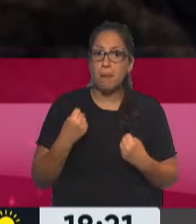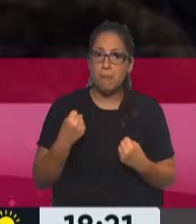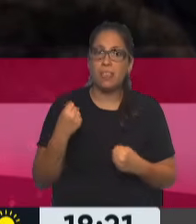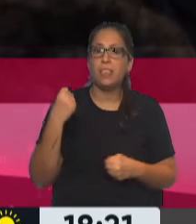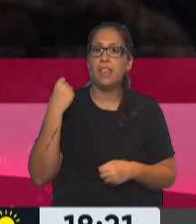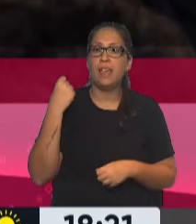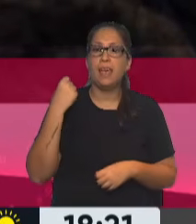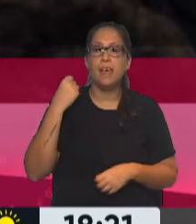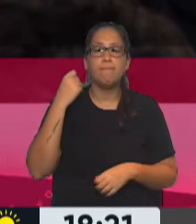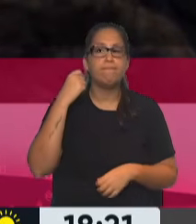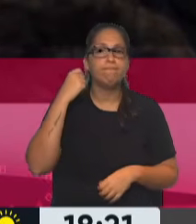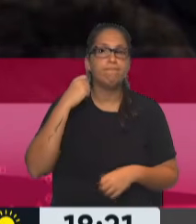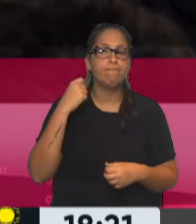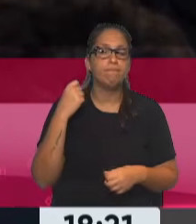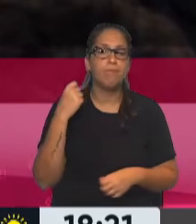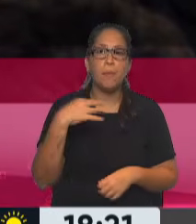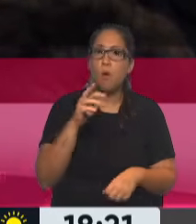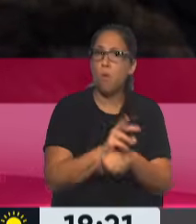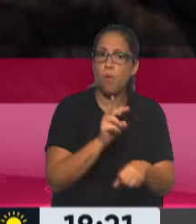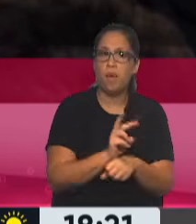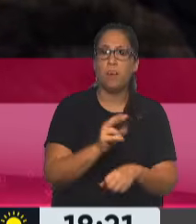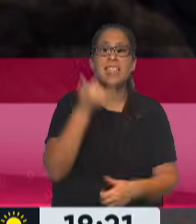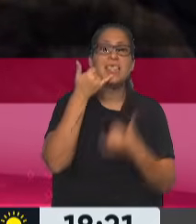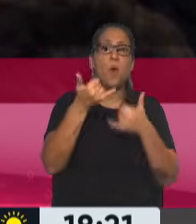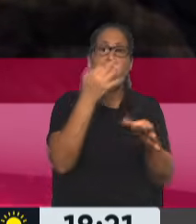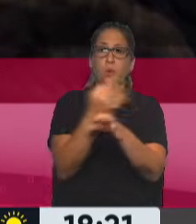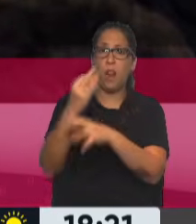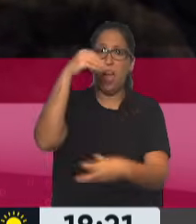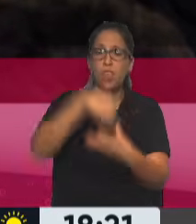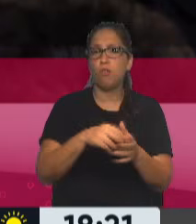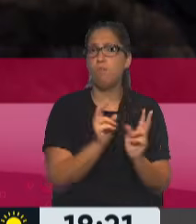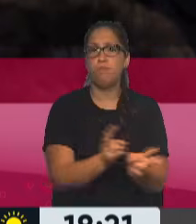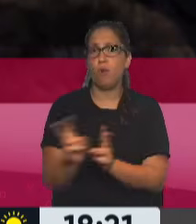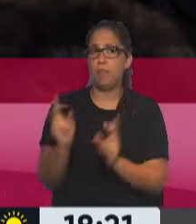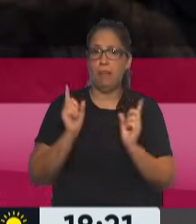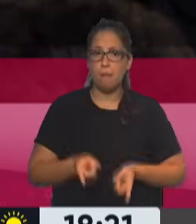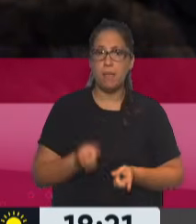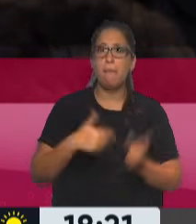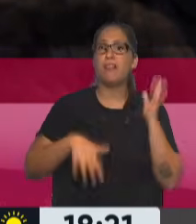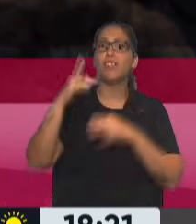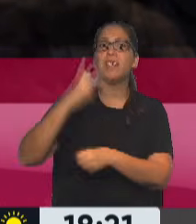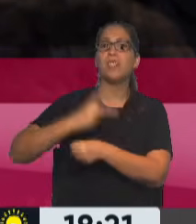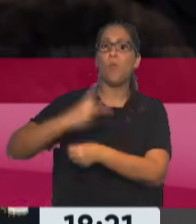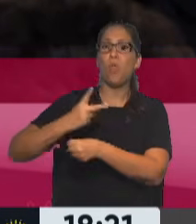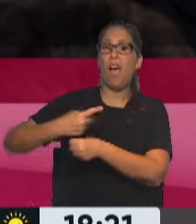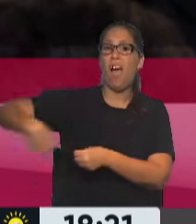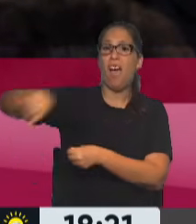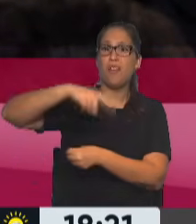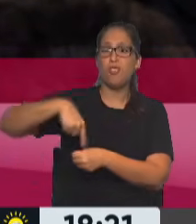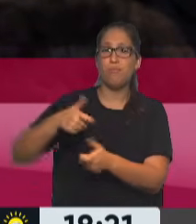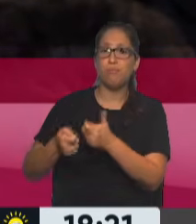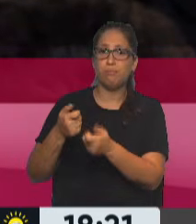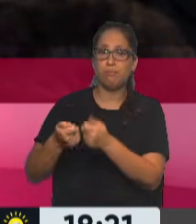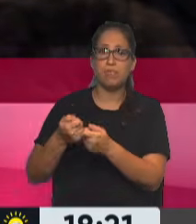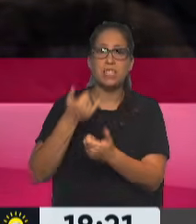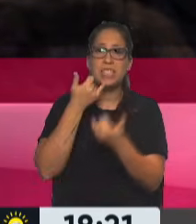la deuxième chose, c'est l'interdiction assumée du portable. Je pense que vos jeunes sont plutôt lycéens, donc le portable n'est pas interdit. Donc comme c'est que l'établissement